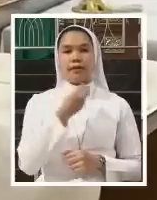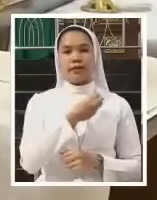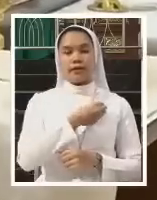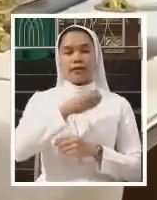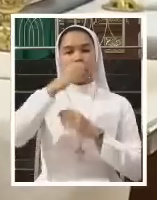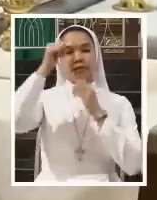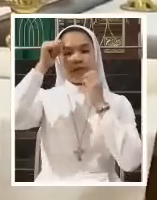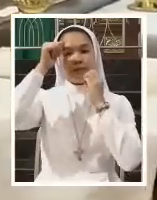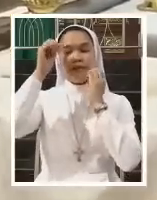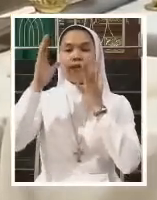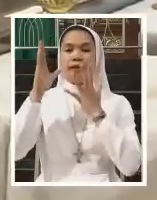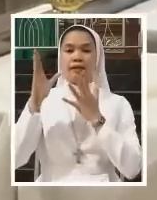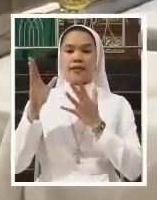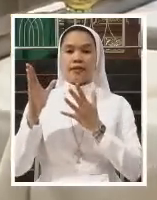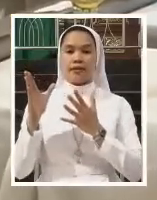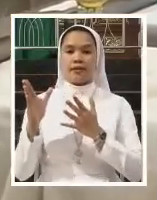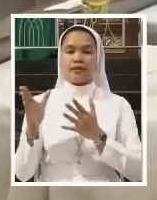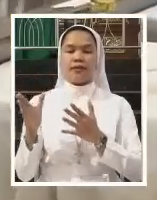Ama niya,